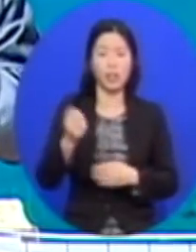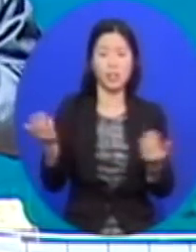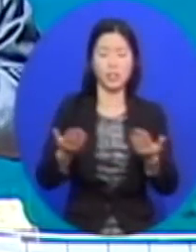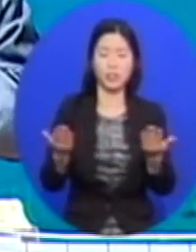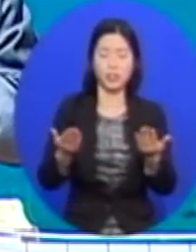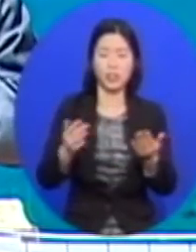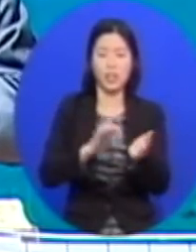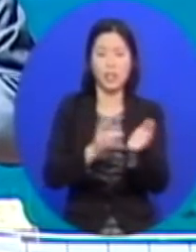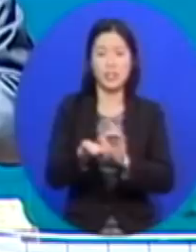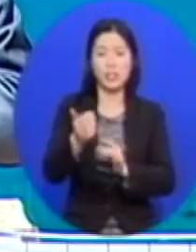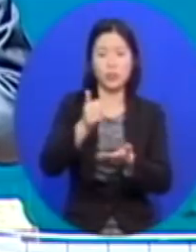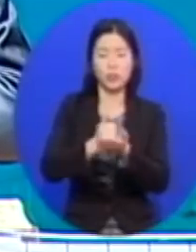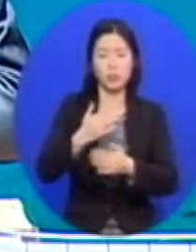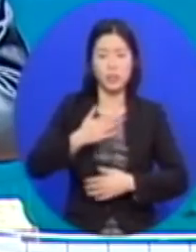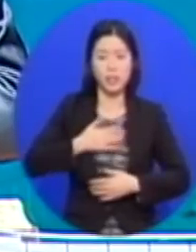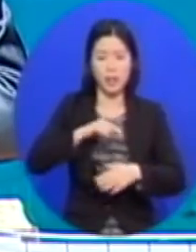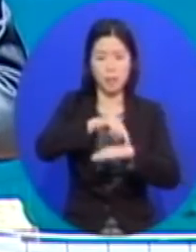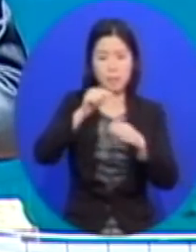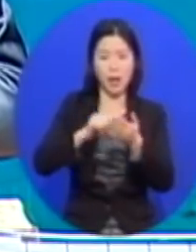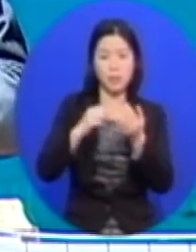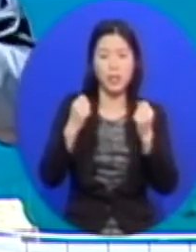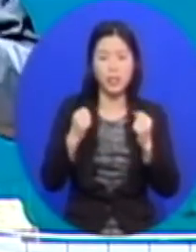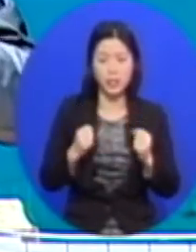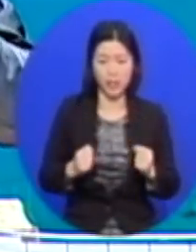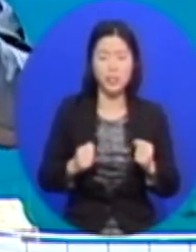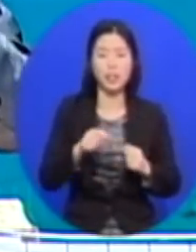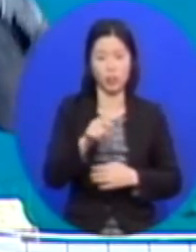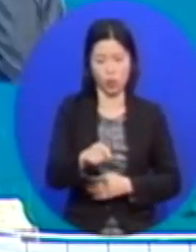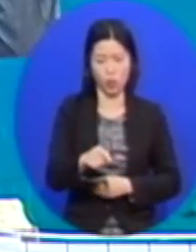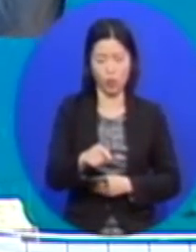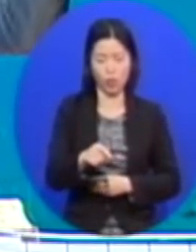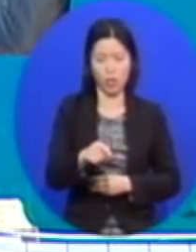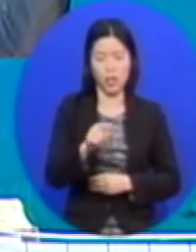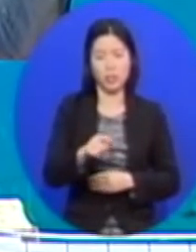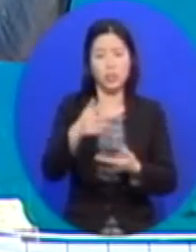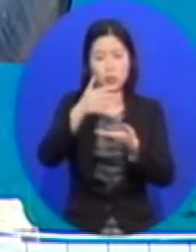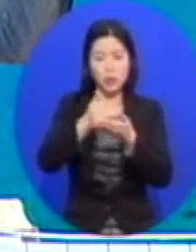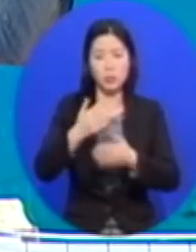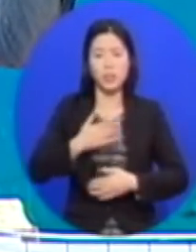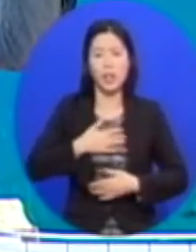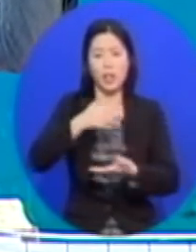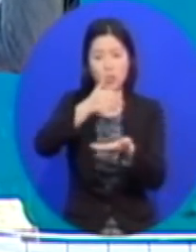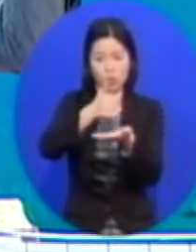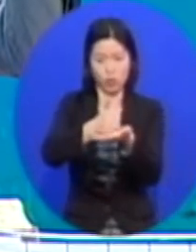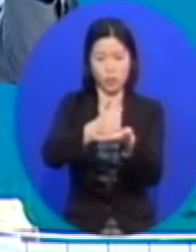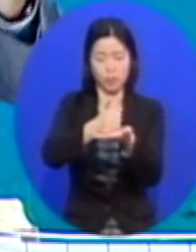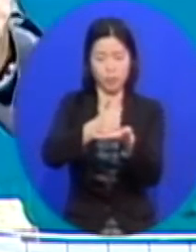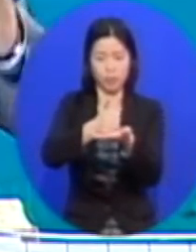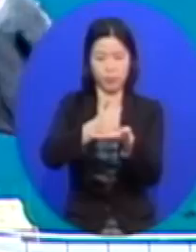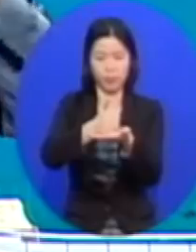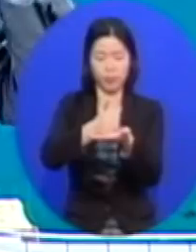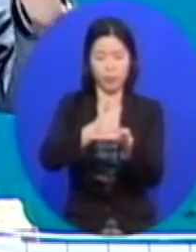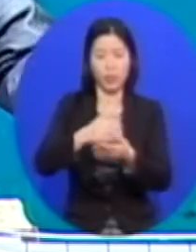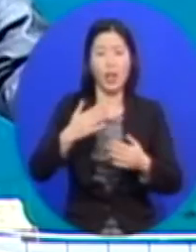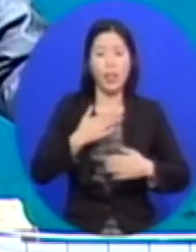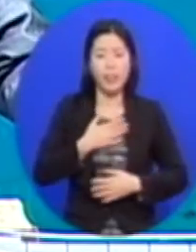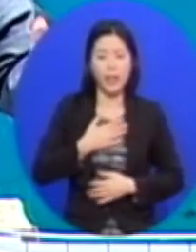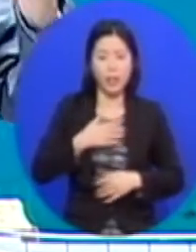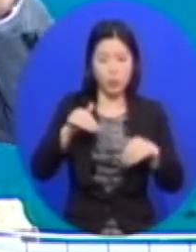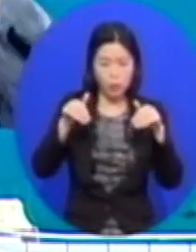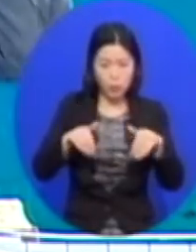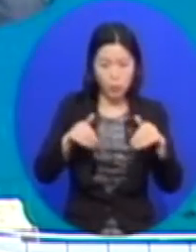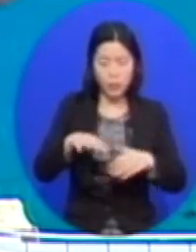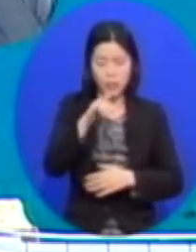예수님 내 마음이 계시다는 거예요 그 예수님이 내준 이미지 라는 거예요 내게도 종이